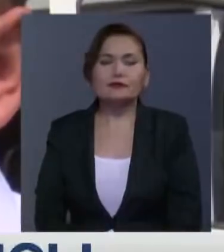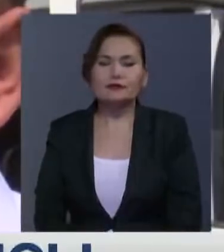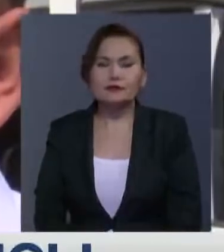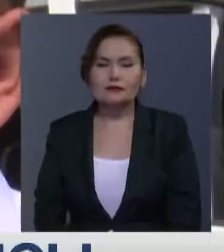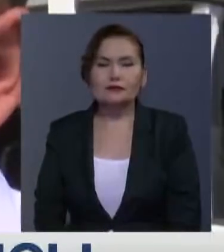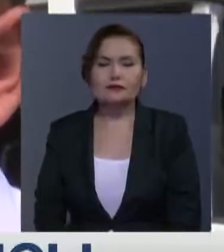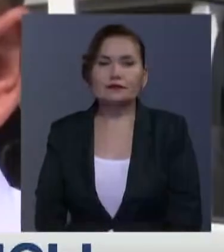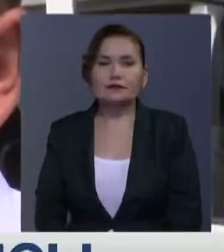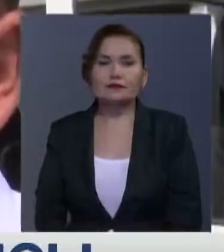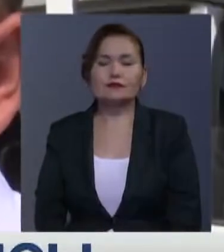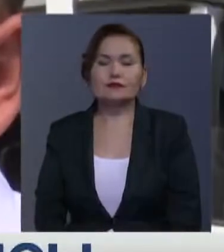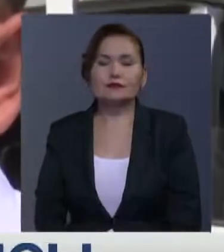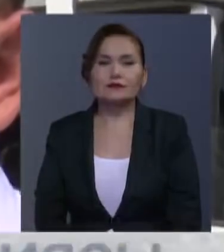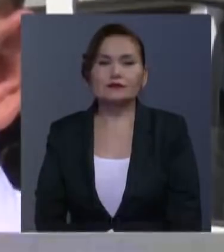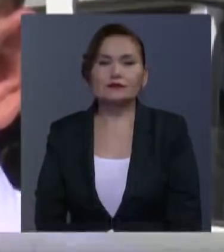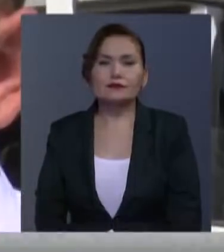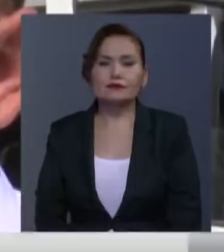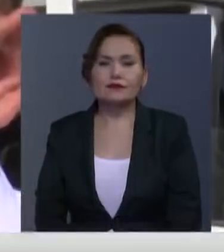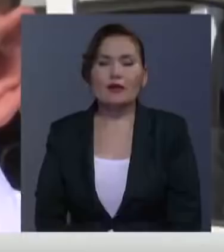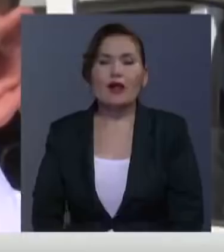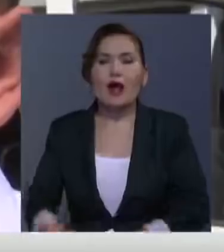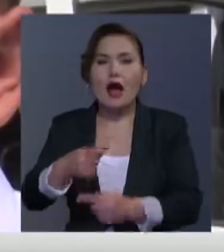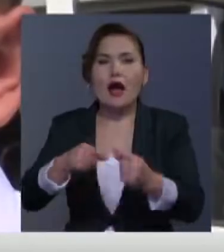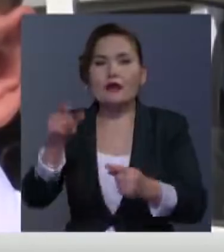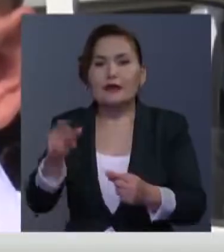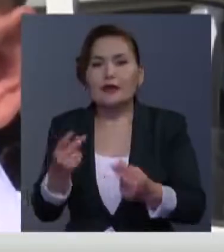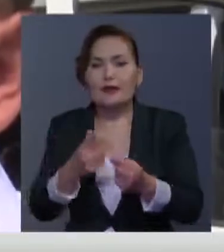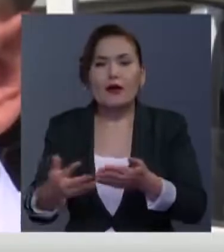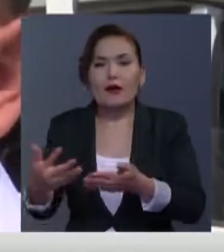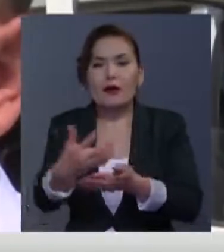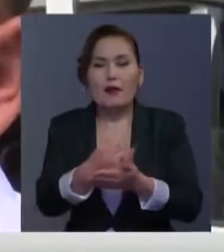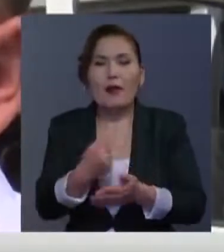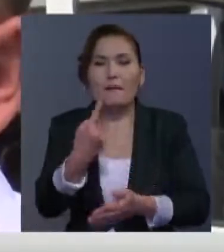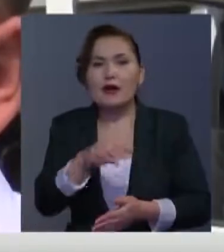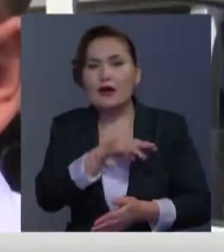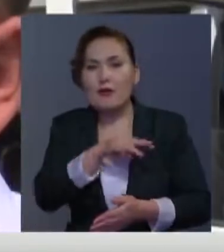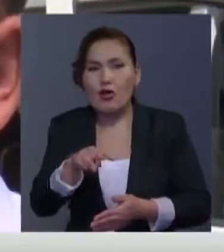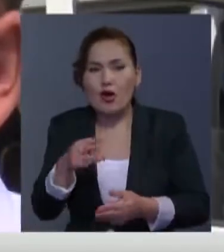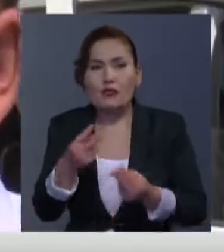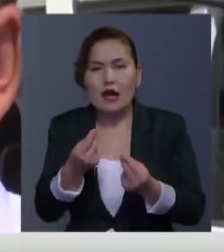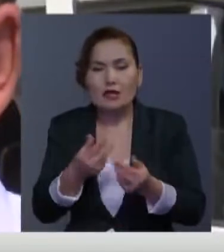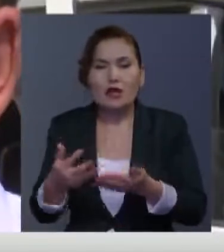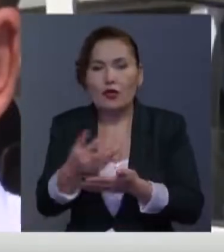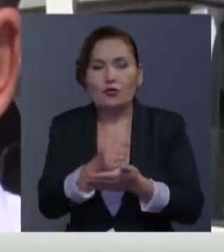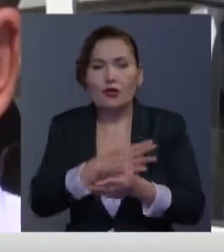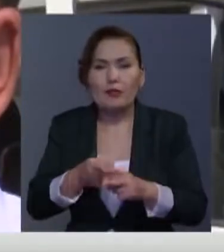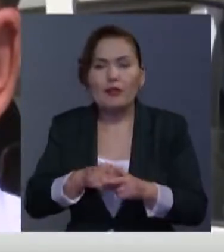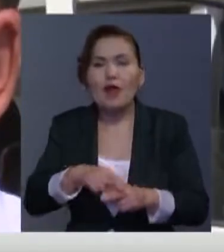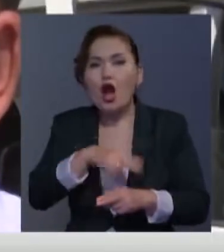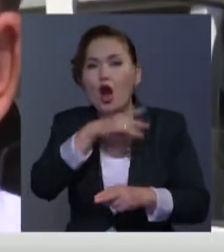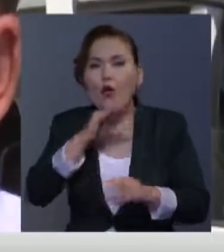Свыше миллиона теңге уже спонсорских средств. Демеушілер тарапынан 1 миллион теңге бөлінді. Бұл бюджеттен тыс қаржы. Біз